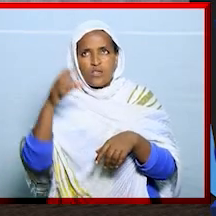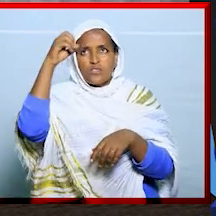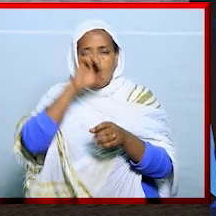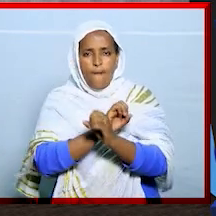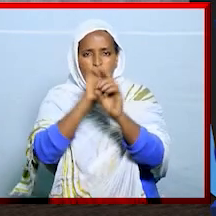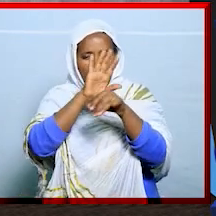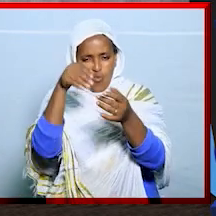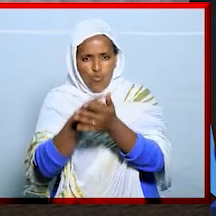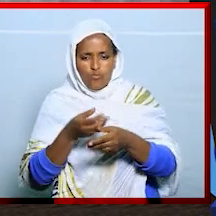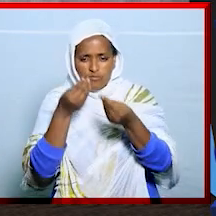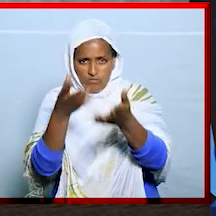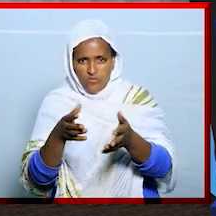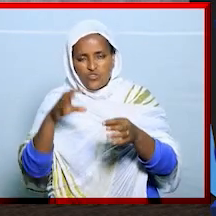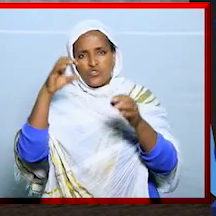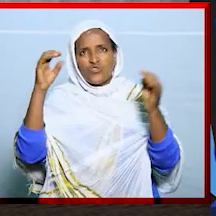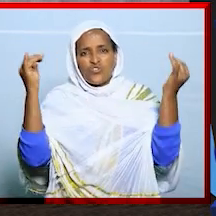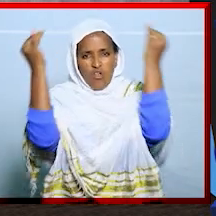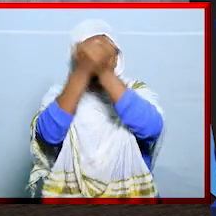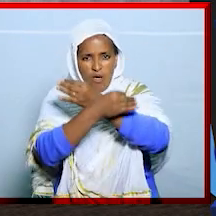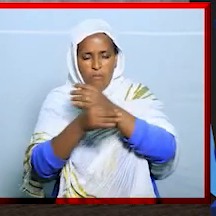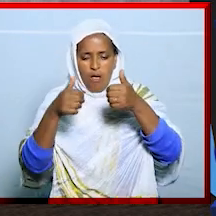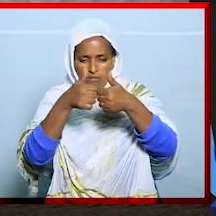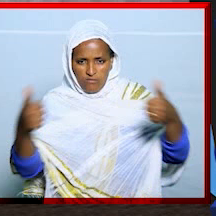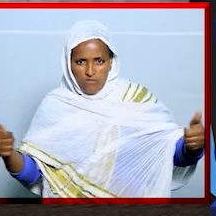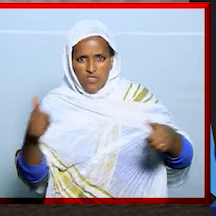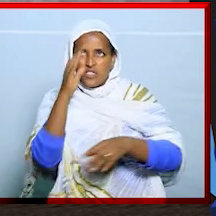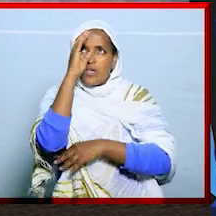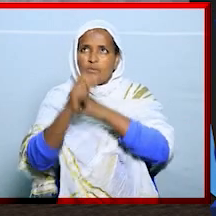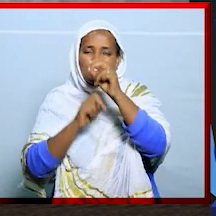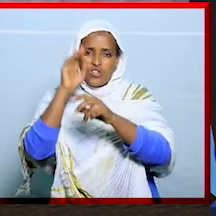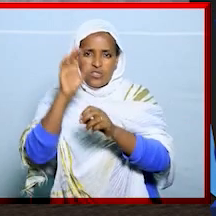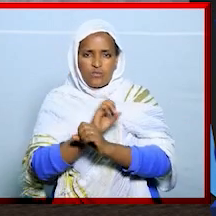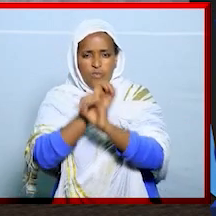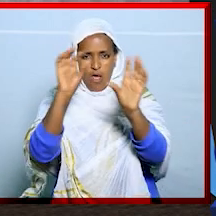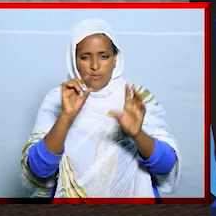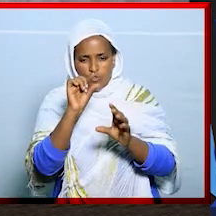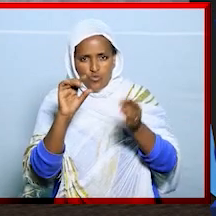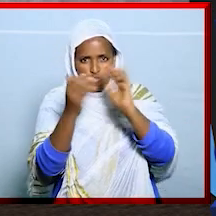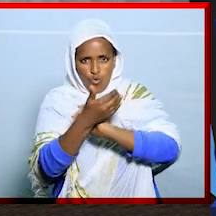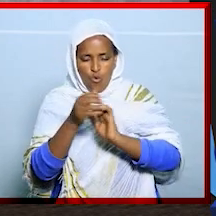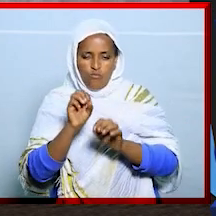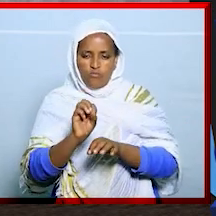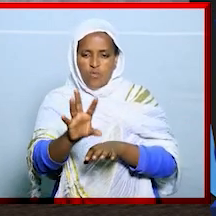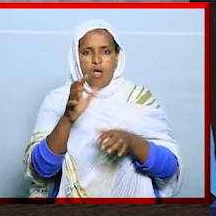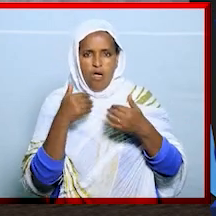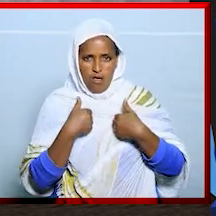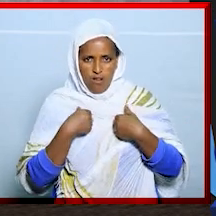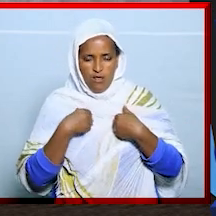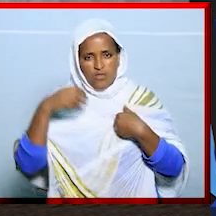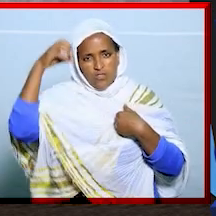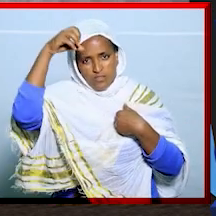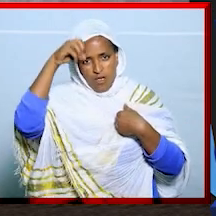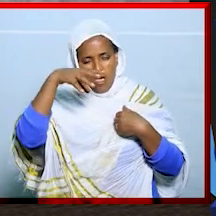ይላል፣ ፀሐይ ብርሃኗን ለሁሉም በመስጠቷና ጨለማን በማራቋ የእግዚአብሔርን ቸርነትና ብርሃንነት በትንሹም ቢሆን ታስተጋባለች